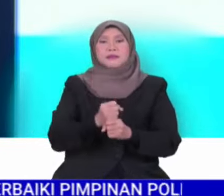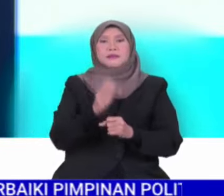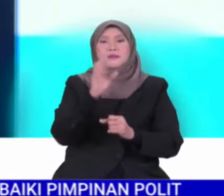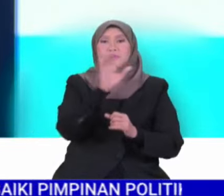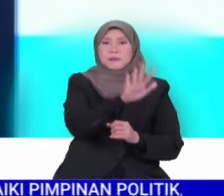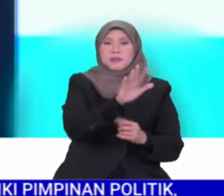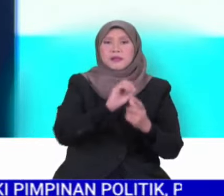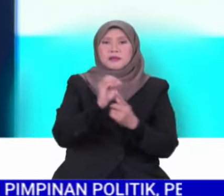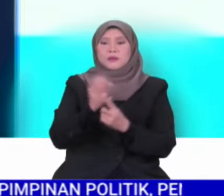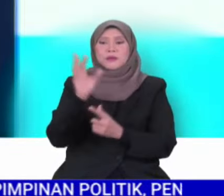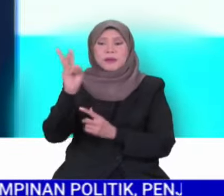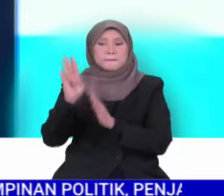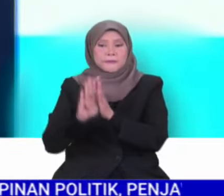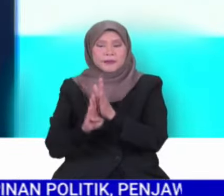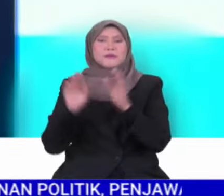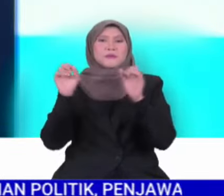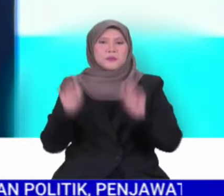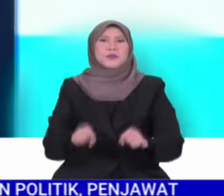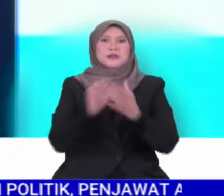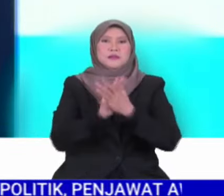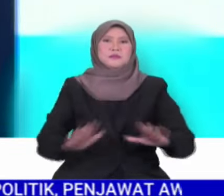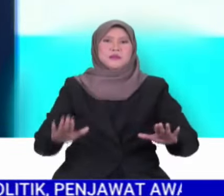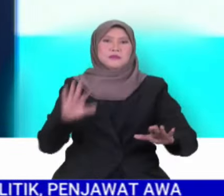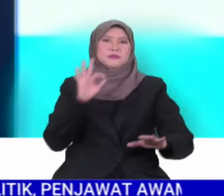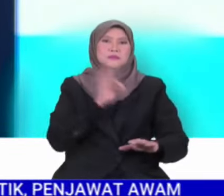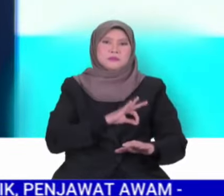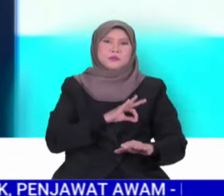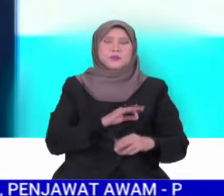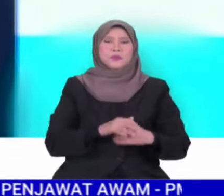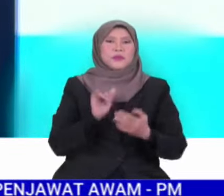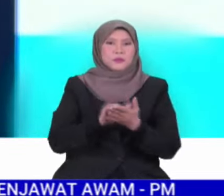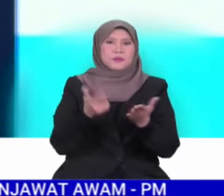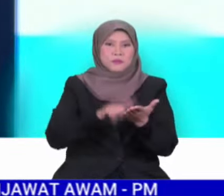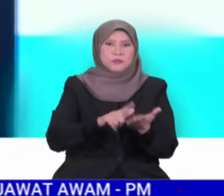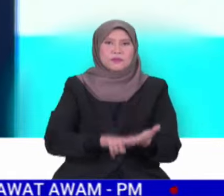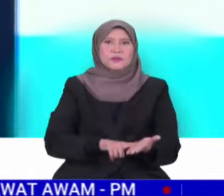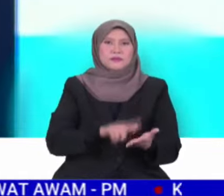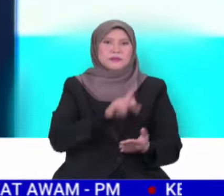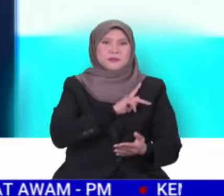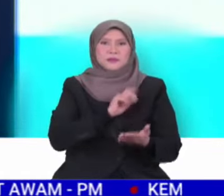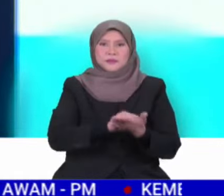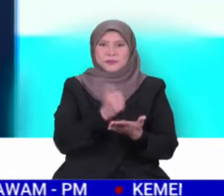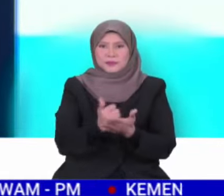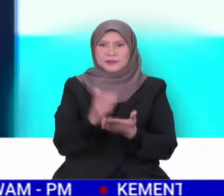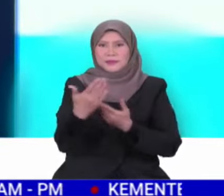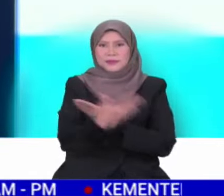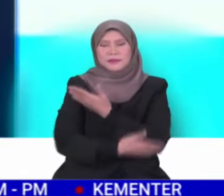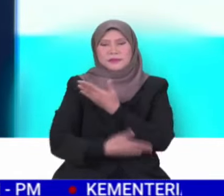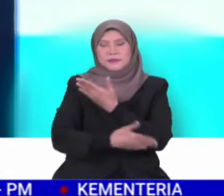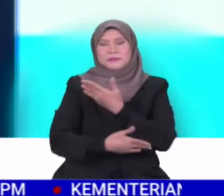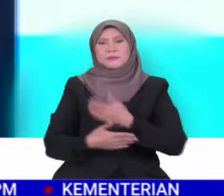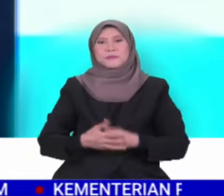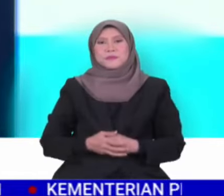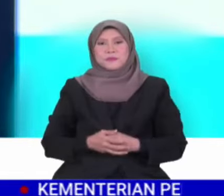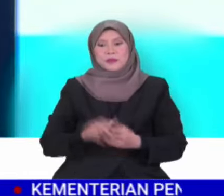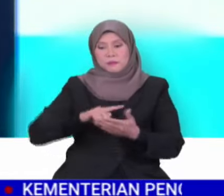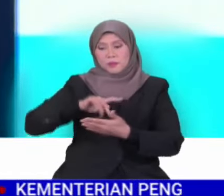boleh diselamatkan. Itu dari laporan Ketua Duit Negara. Dan dari kajian projek-projek besar